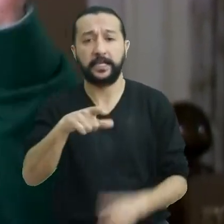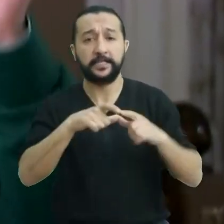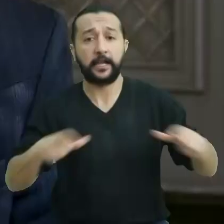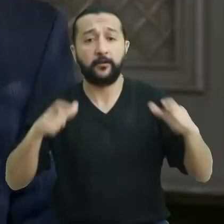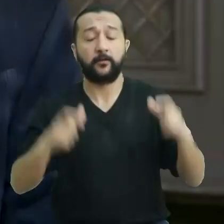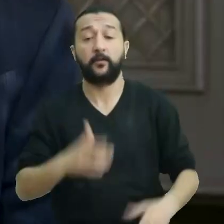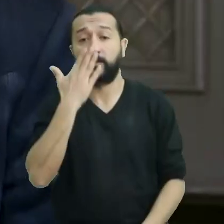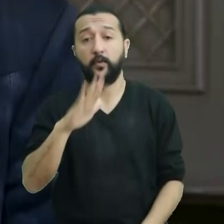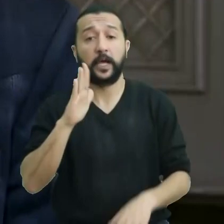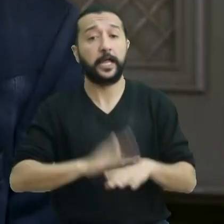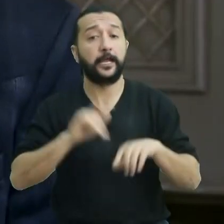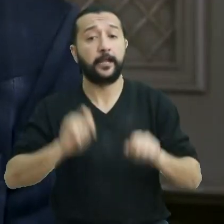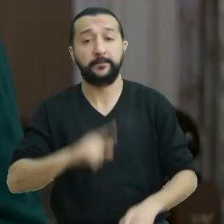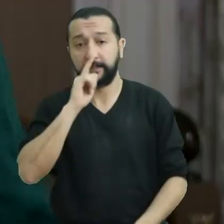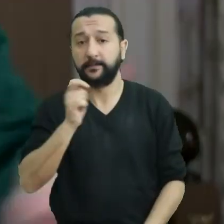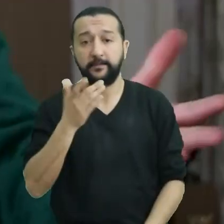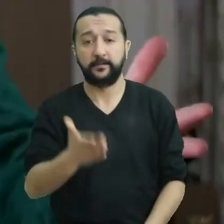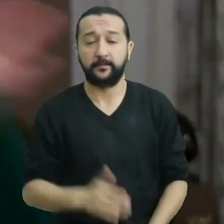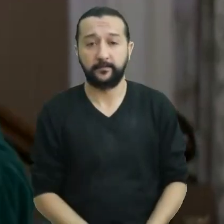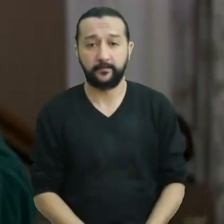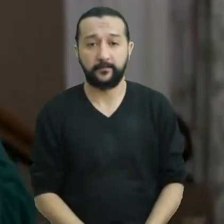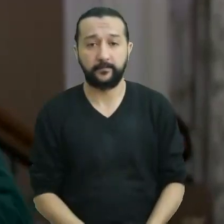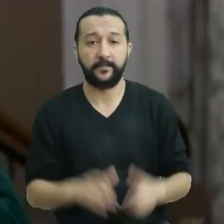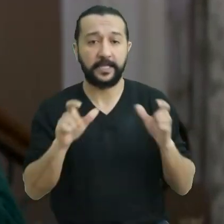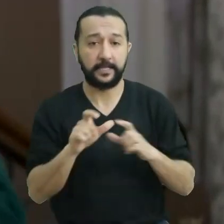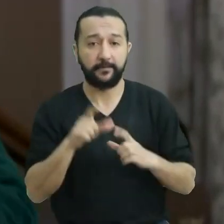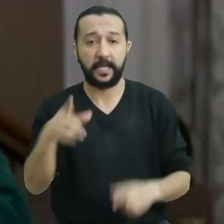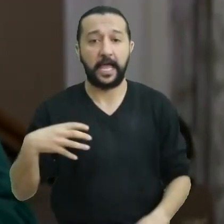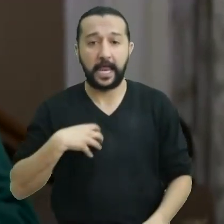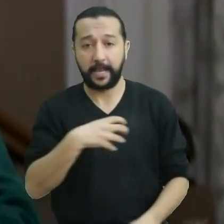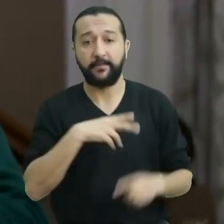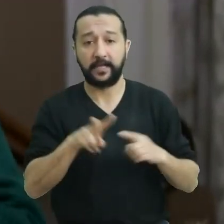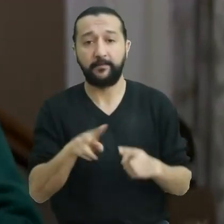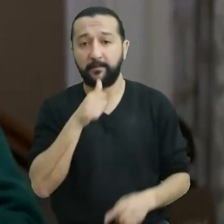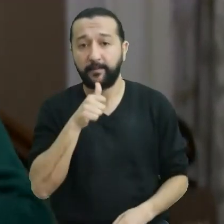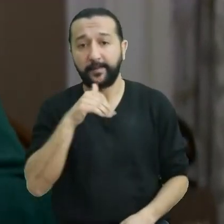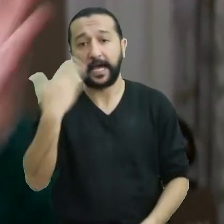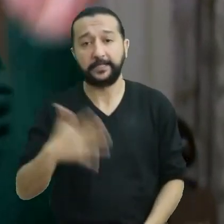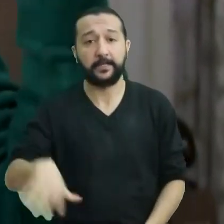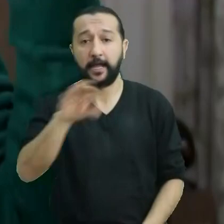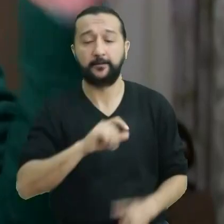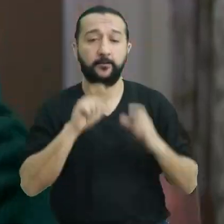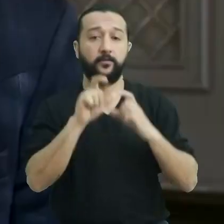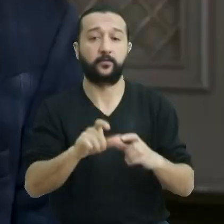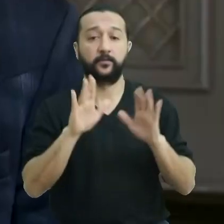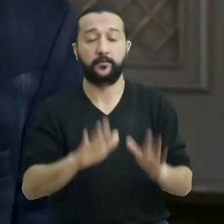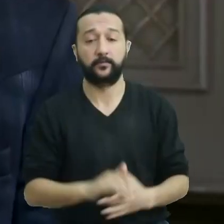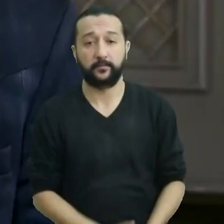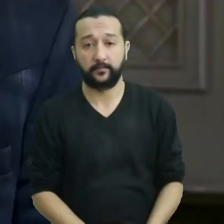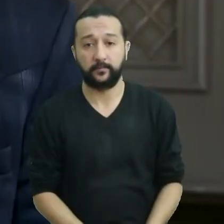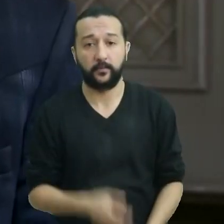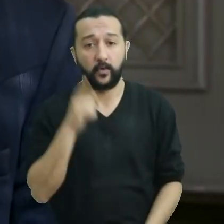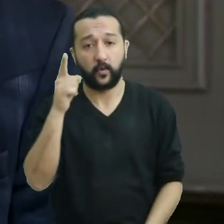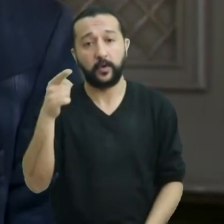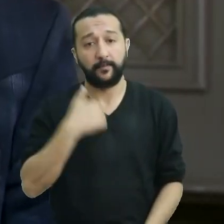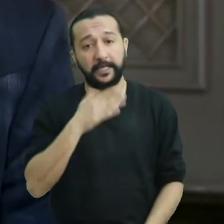Salonda yok. Ne yapacağız şimdi Nurhan? Serpil annemle Kemal babam haricinde herkese sorduk. Ha,